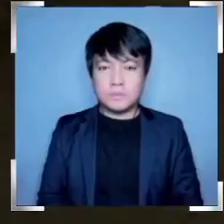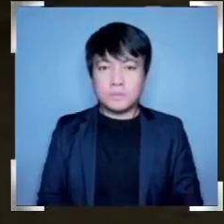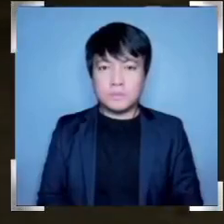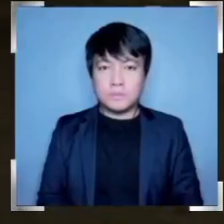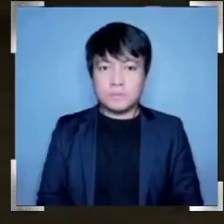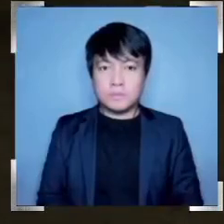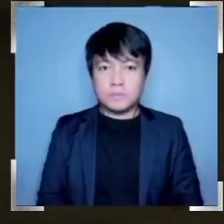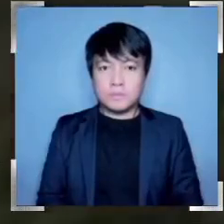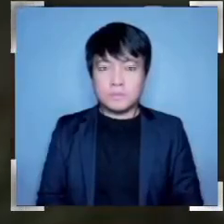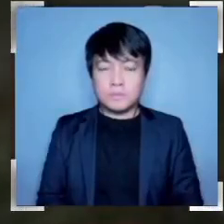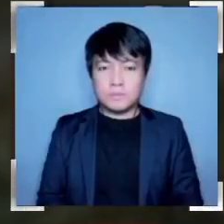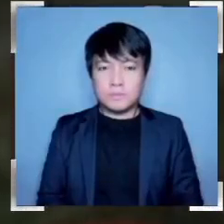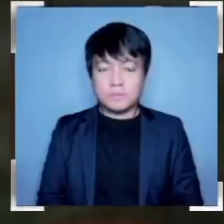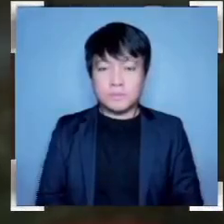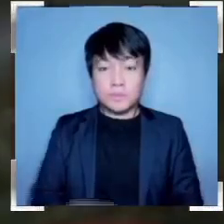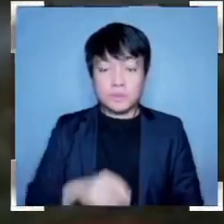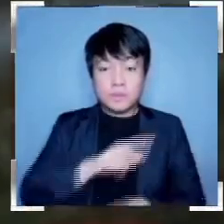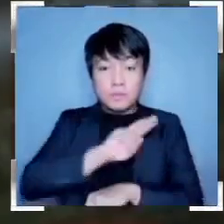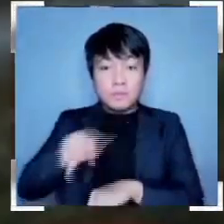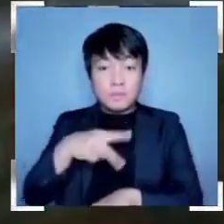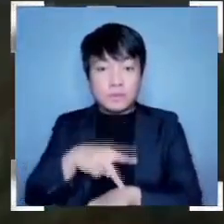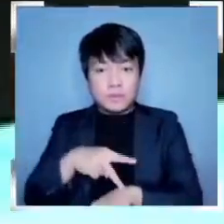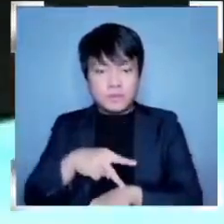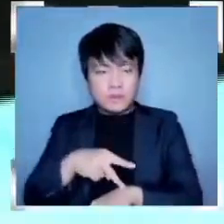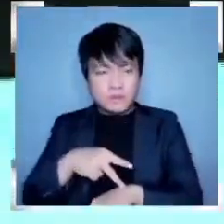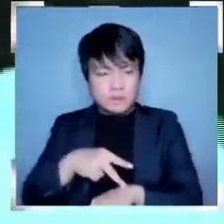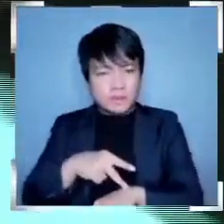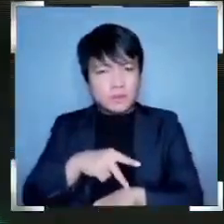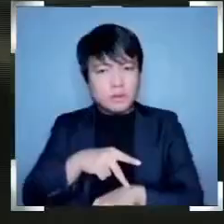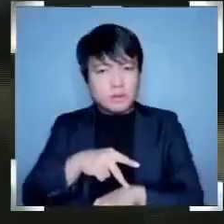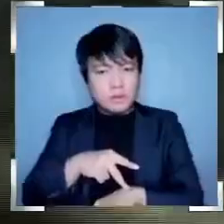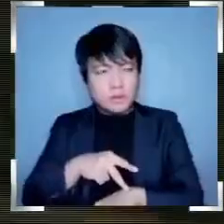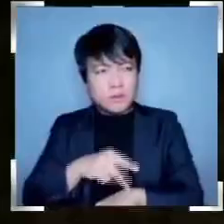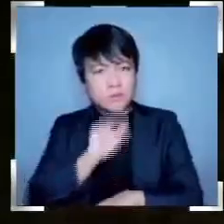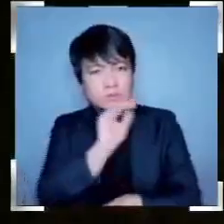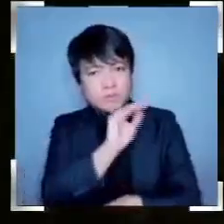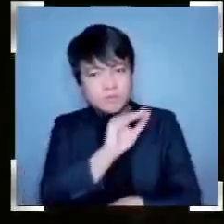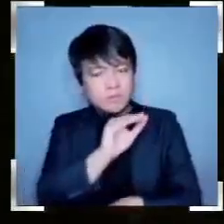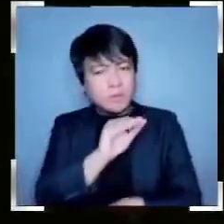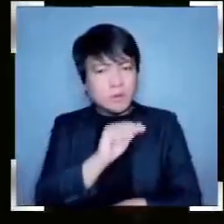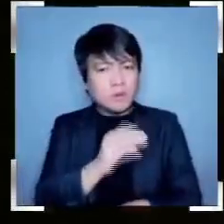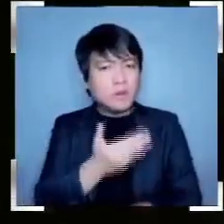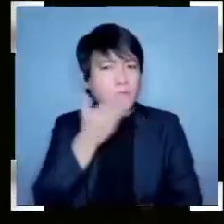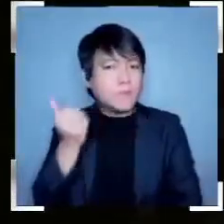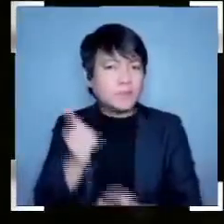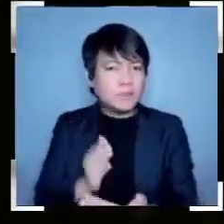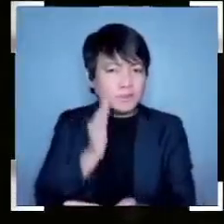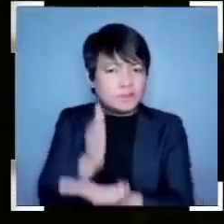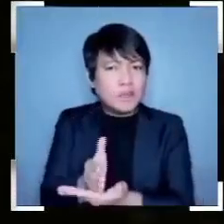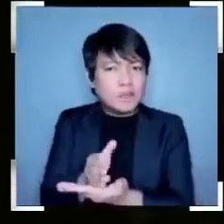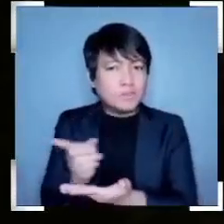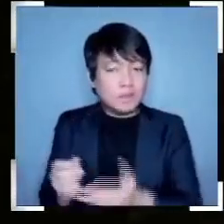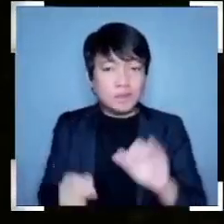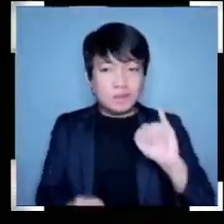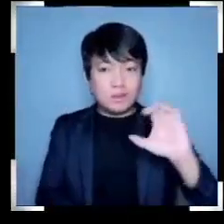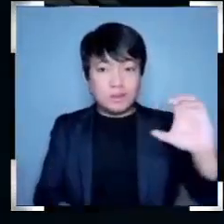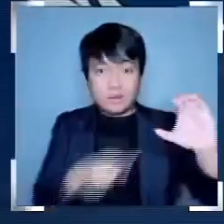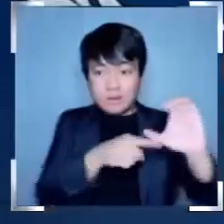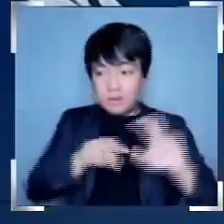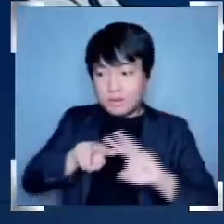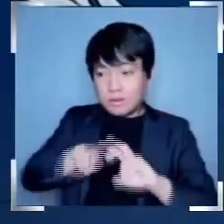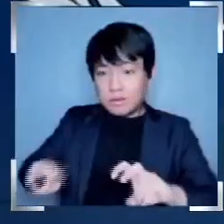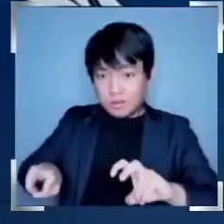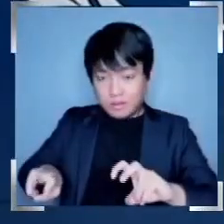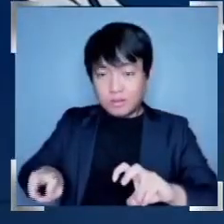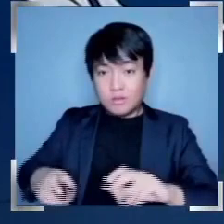Ang hiling ng Pilipinas na itigil ang imbestigasyon sa Duterte drug war ng International Criminal Court o ICC